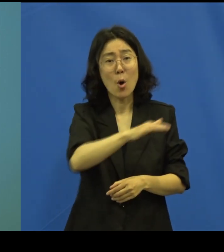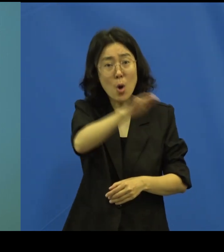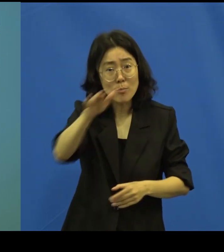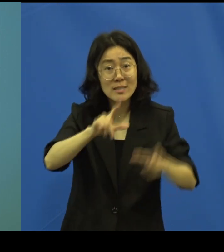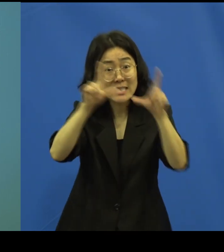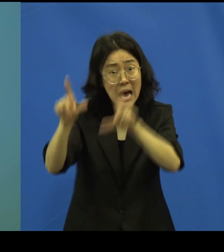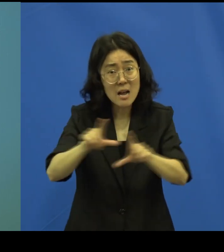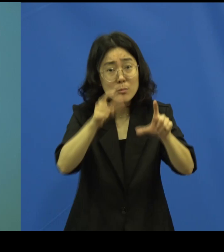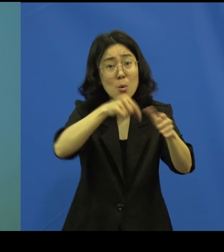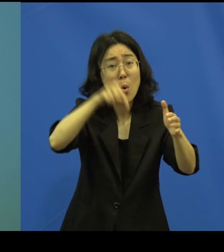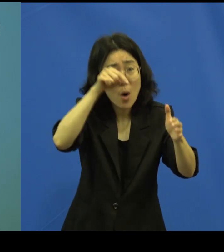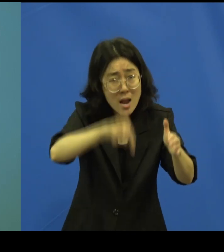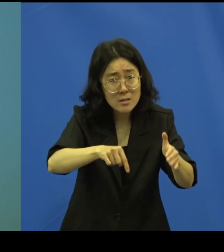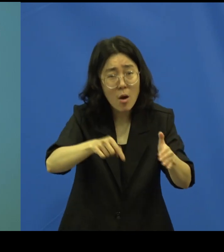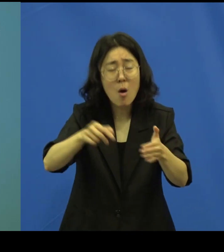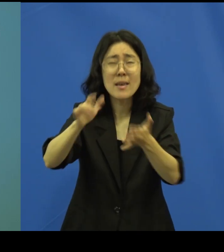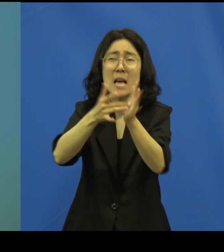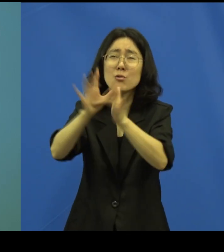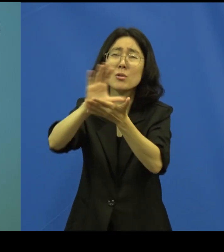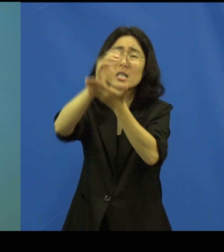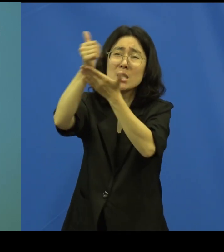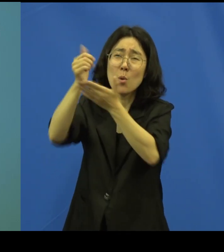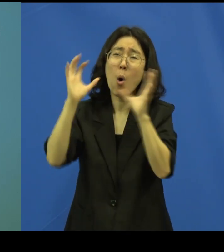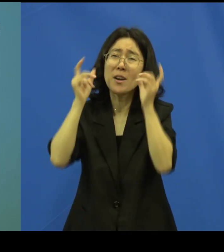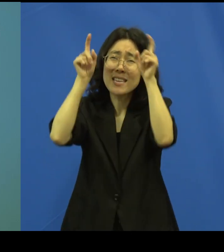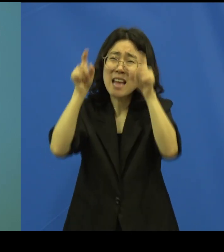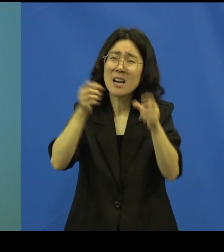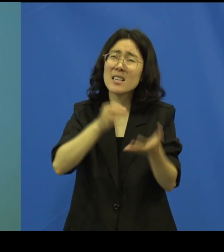살아가시는 여러분들 되시기를 주의 이름으로 축원합니다.